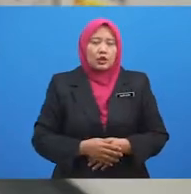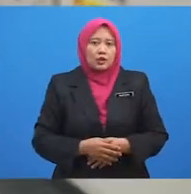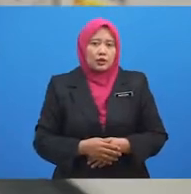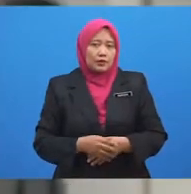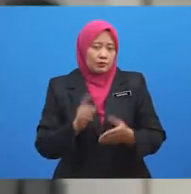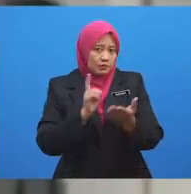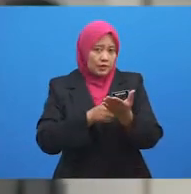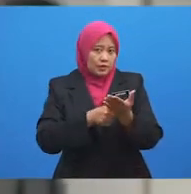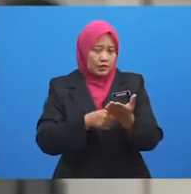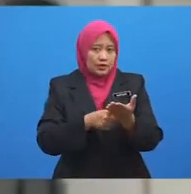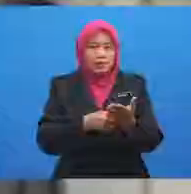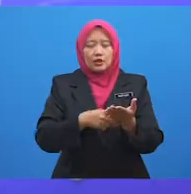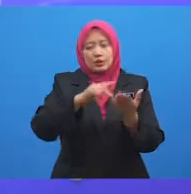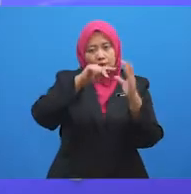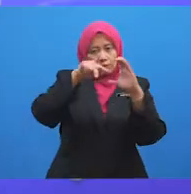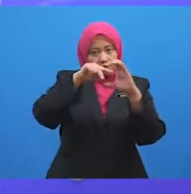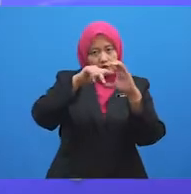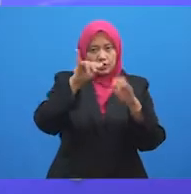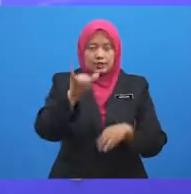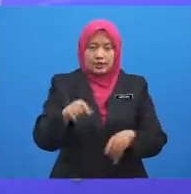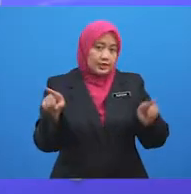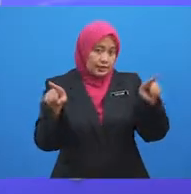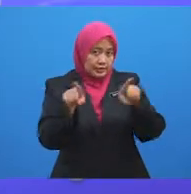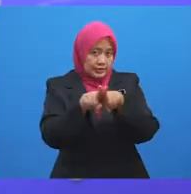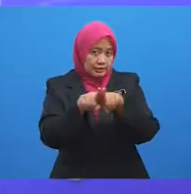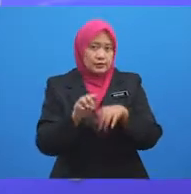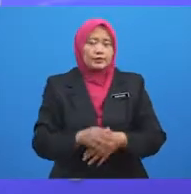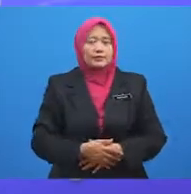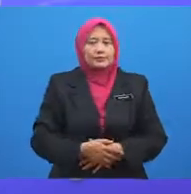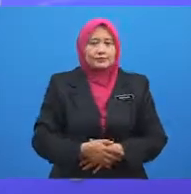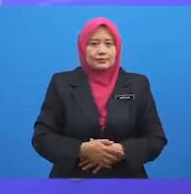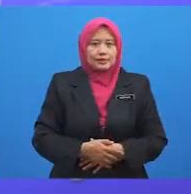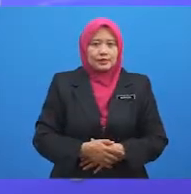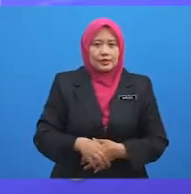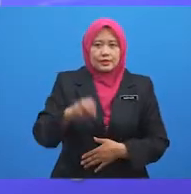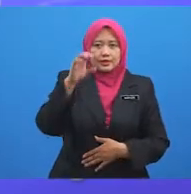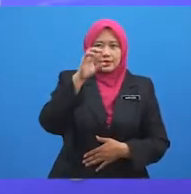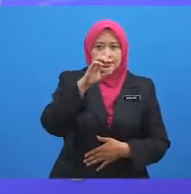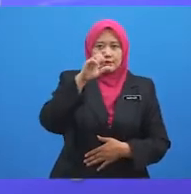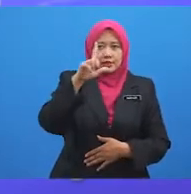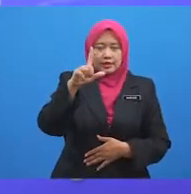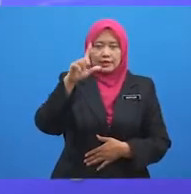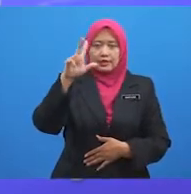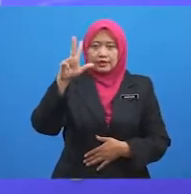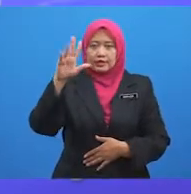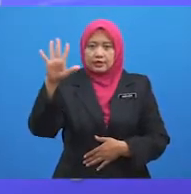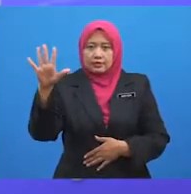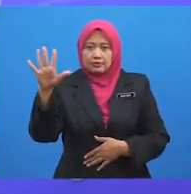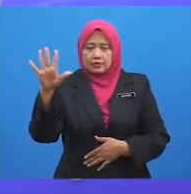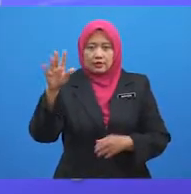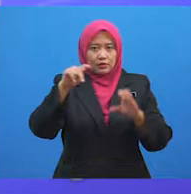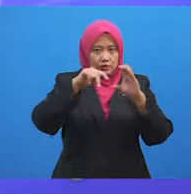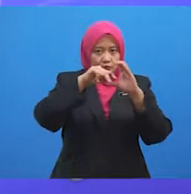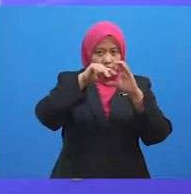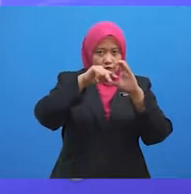sama. Maka, bilangan proton klorin 37 sama dengan